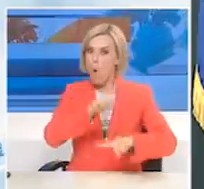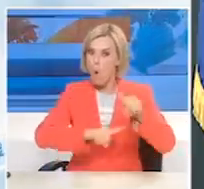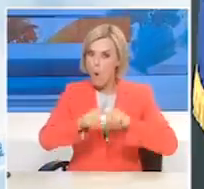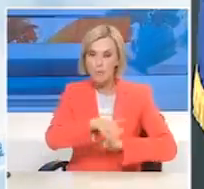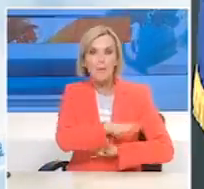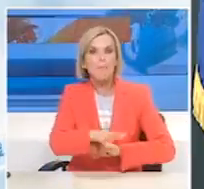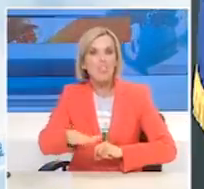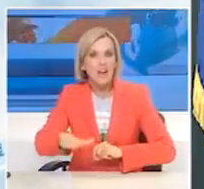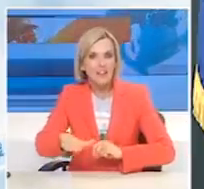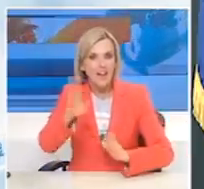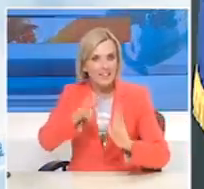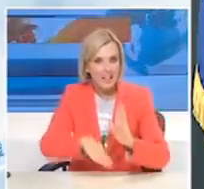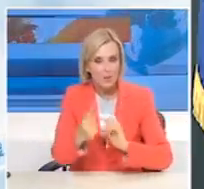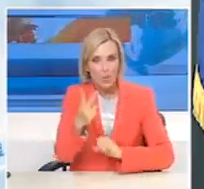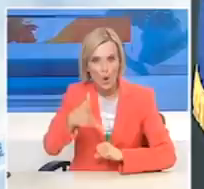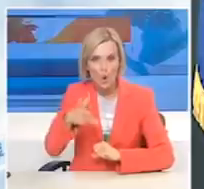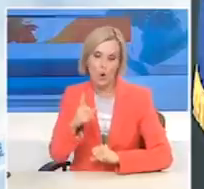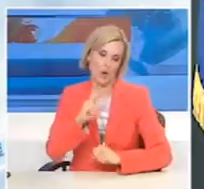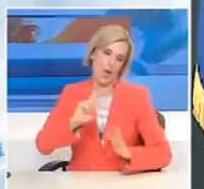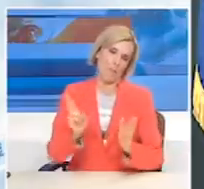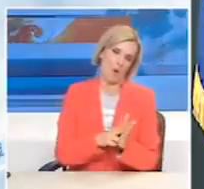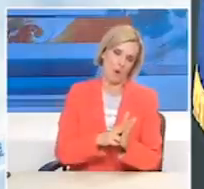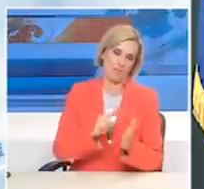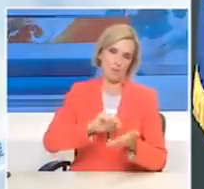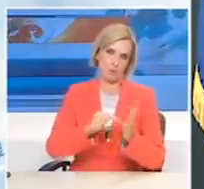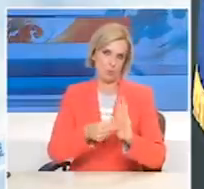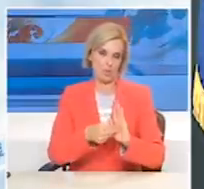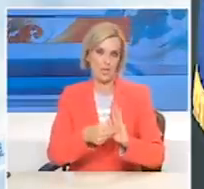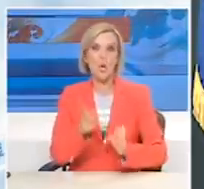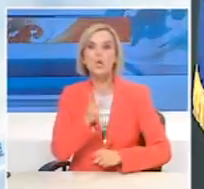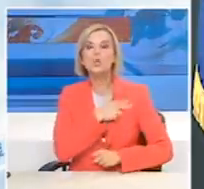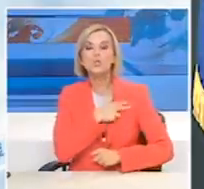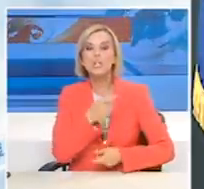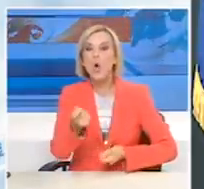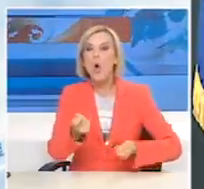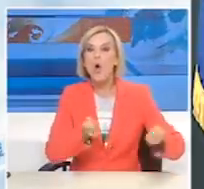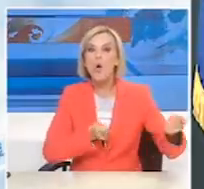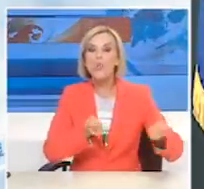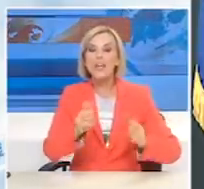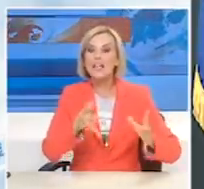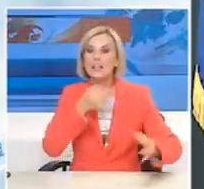μικρά παιδάκια κάτω της ηλικίας των 2 ετών. Θέλει προσοχή. Θέλει προσοχή στις οδηγίες των ειδικών.